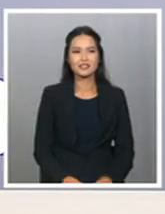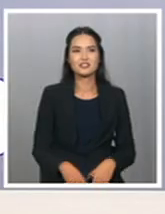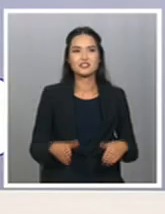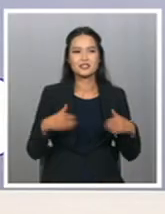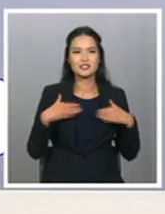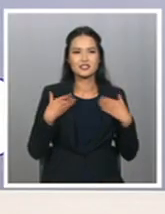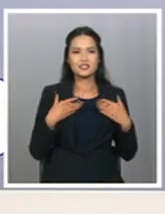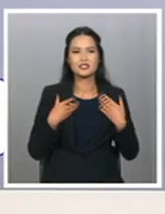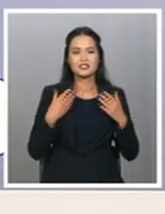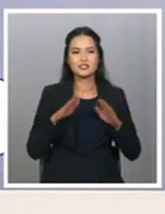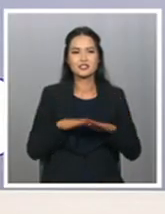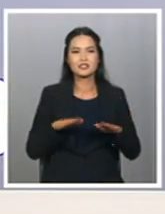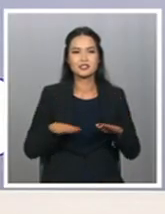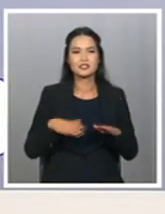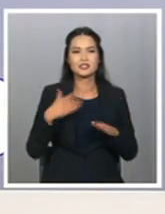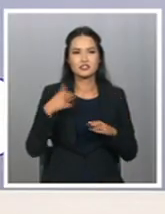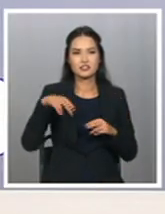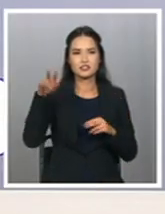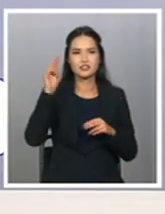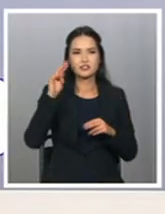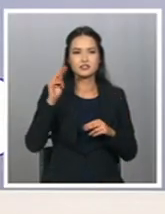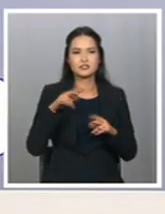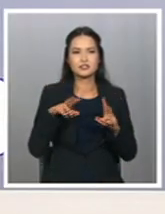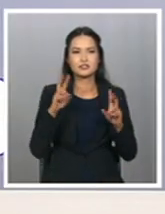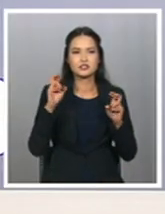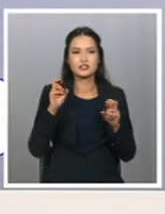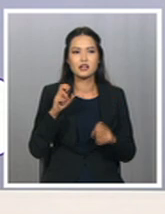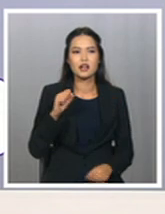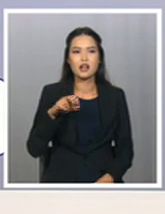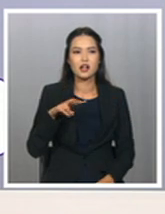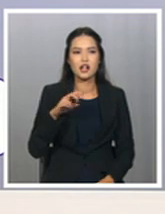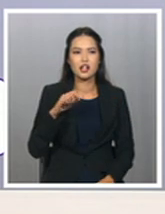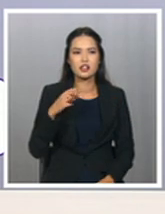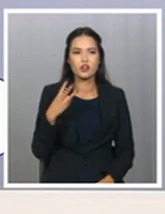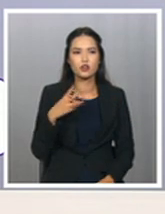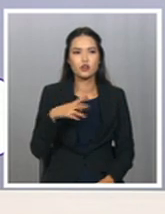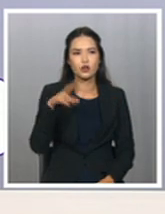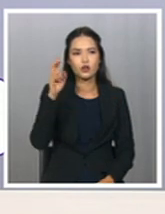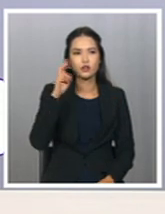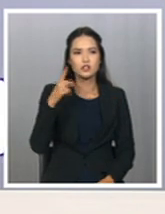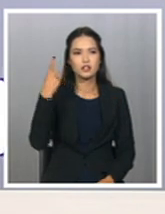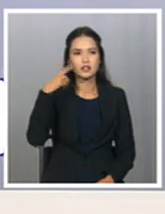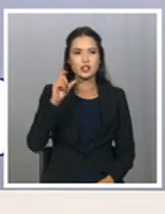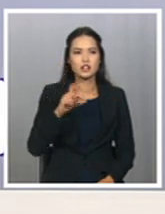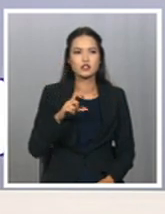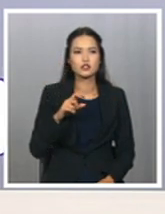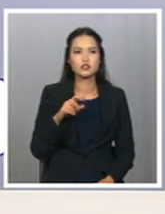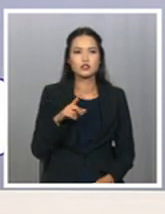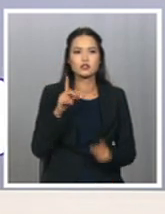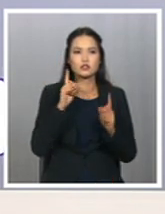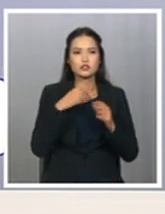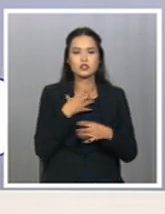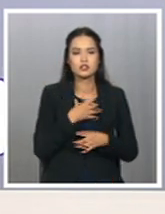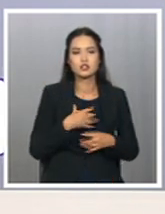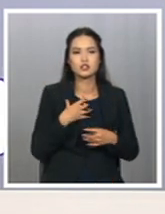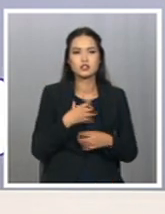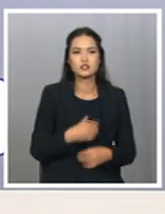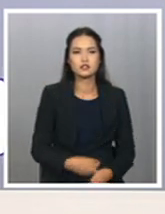Сәлеметсіздер ме, құрметті оқушылар! Бүгінгі сабағымыздың тақырыбы Алаш ұлттық идеясының тұжырымдамалық